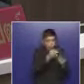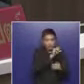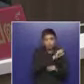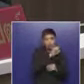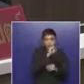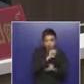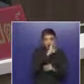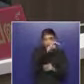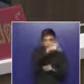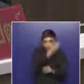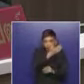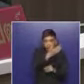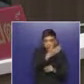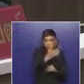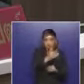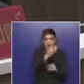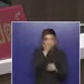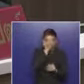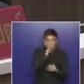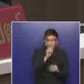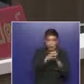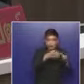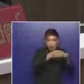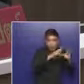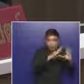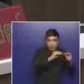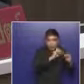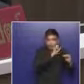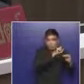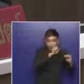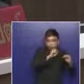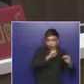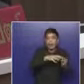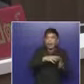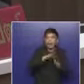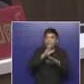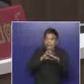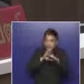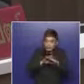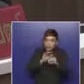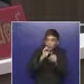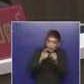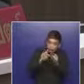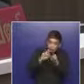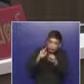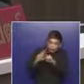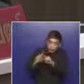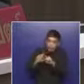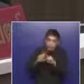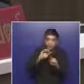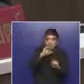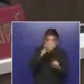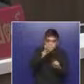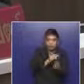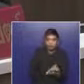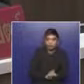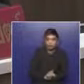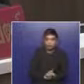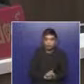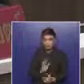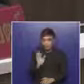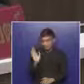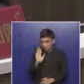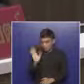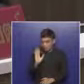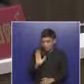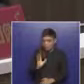กาสที่จะได้ติติงต่างๆเกิดขึ้นนะครับเพราะฉะนั้นผมก็ฝากท่านว่าท่านอย่าได้เสี่ยงที่